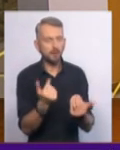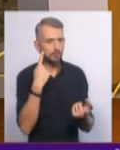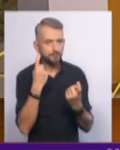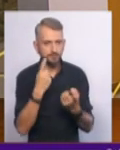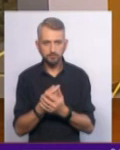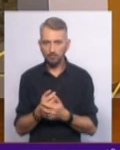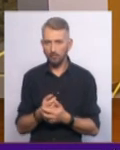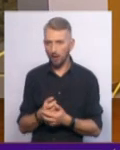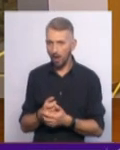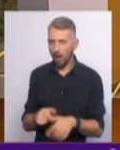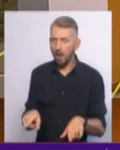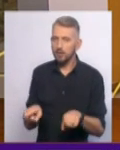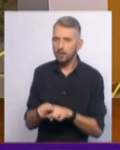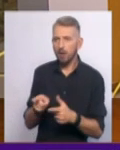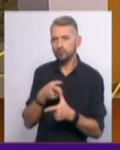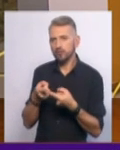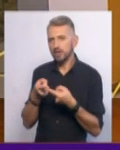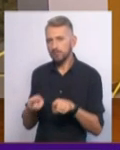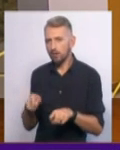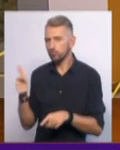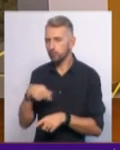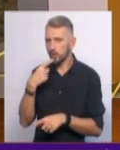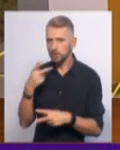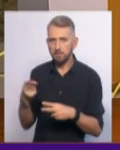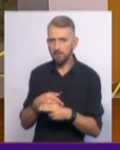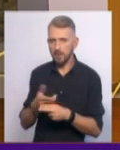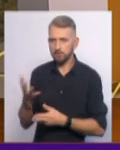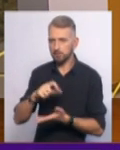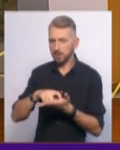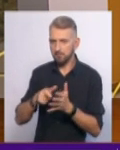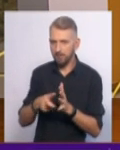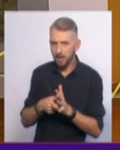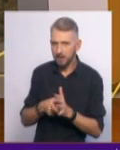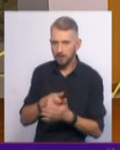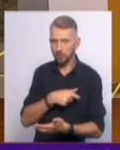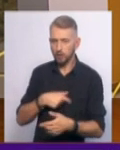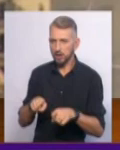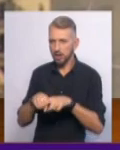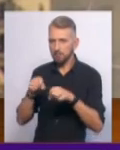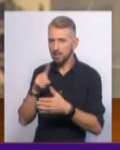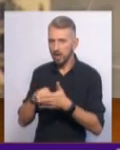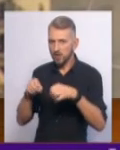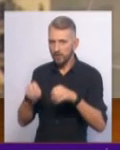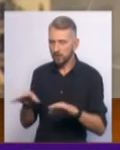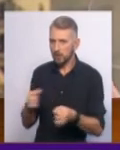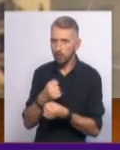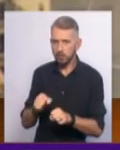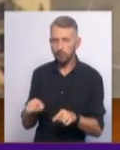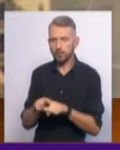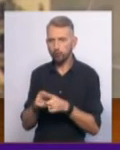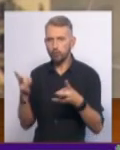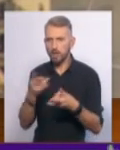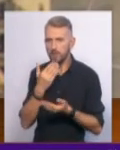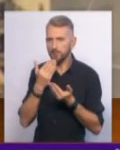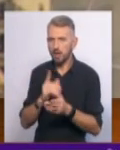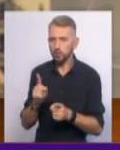чи інакше, грубо кажучи, без приймальні депутата все одно таке питання вирішити неможливо. Тобто все одно потрібно звертатися, щоб ефективно